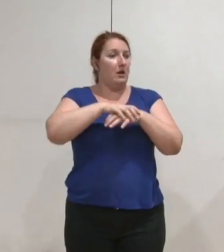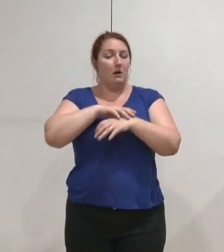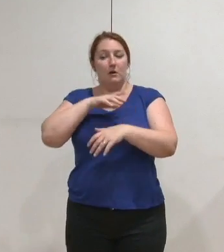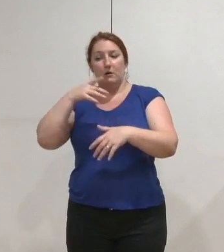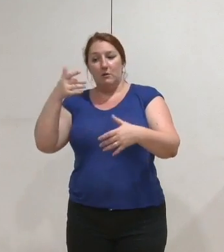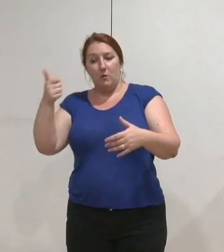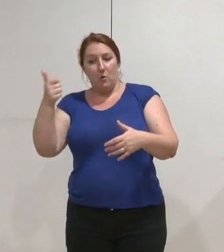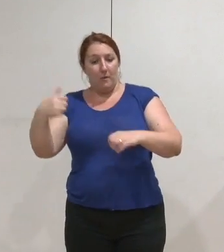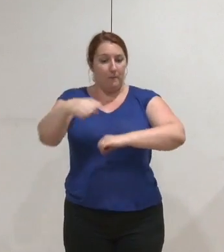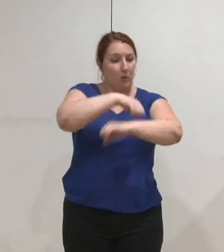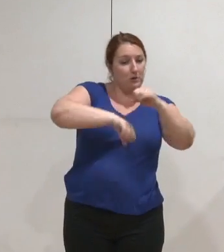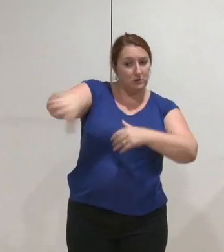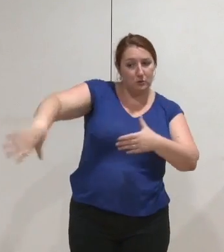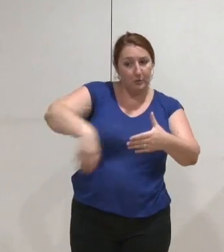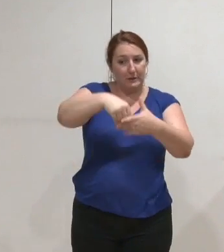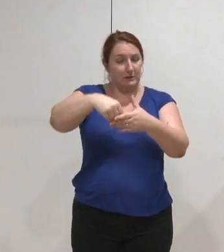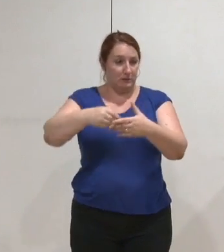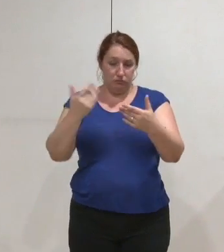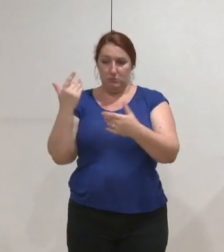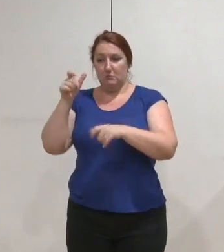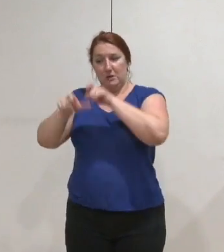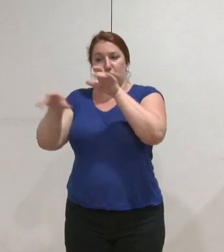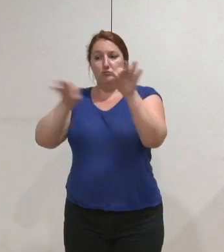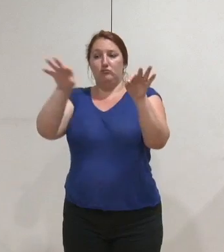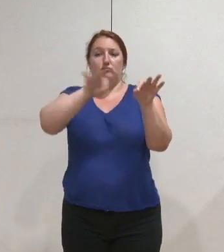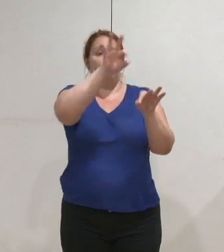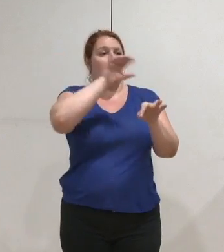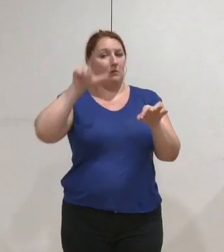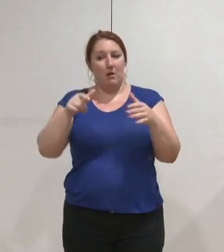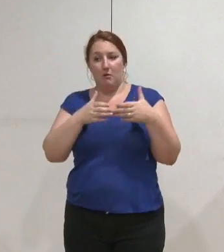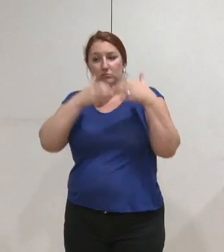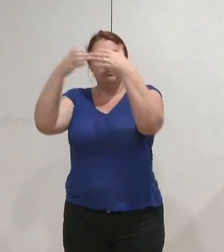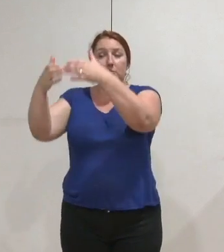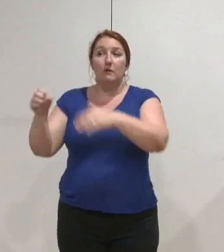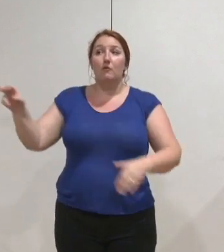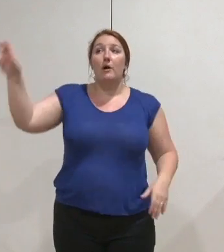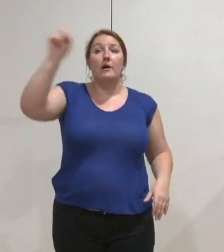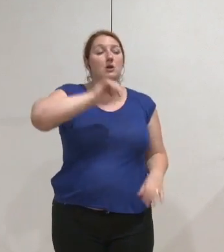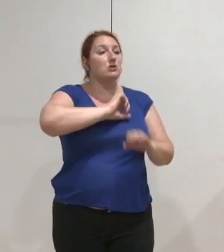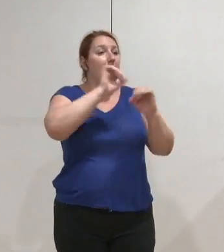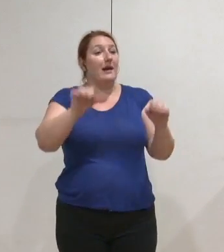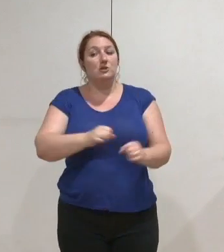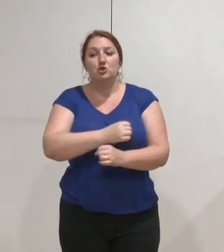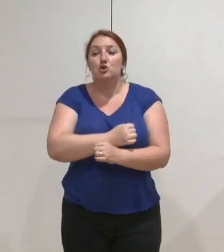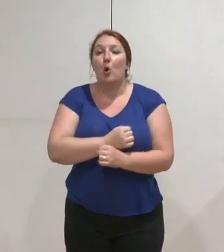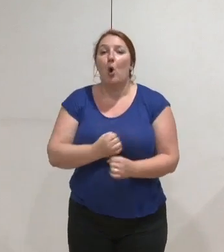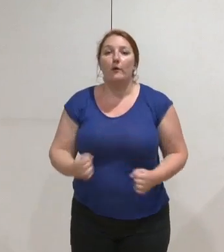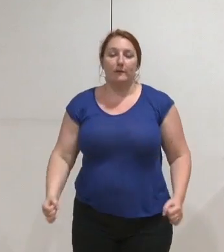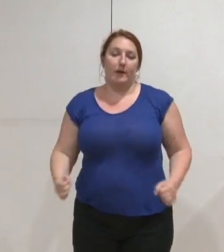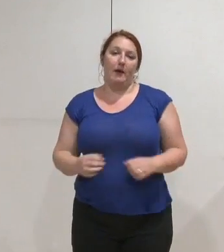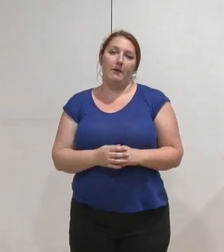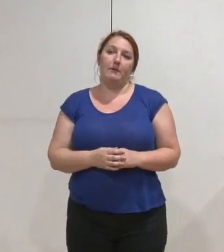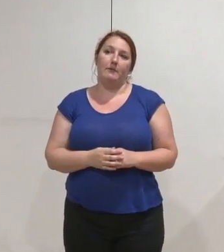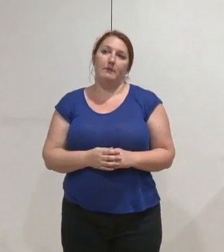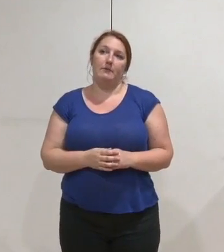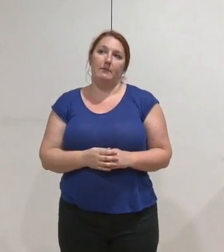contribué à l'organisation de ce voyage qui a été extraordinaire et je pense que tout autant que la